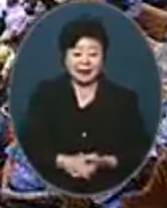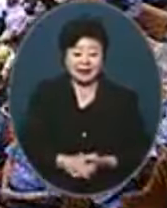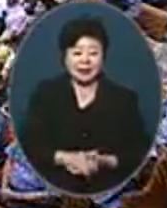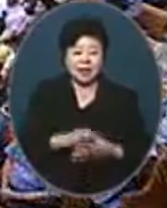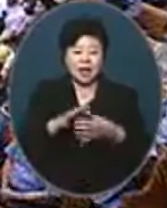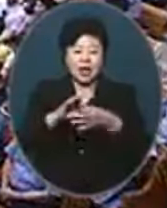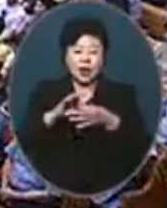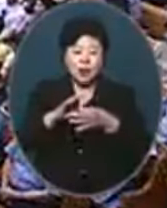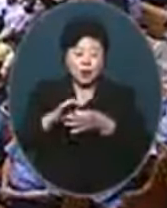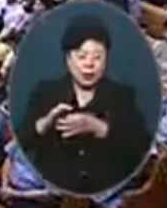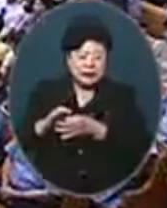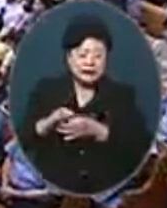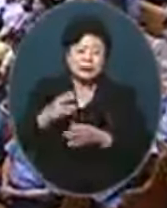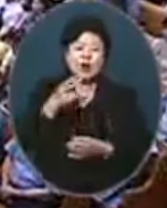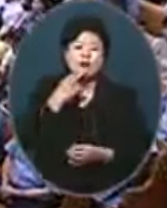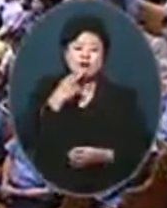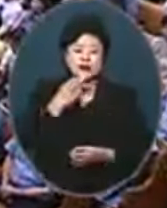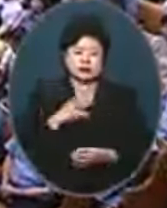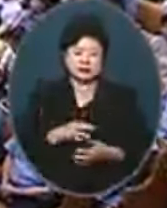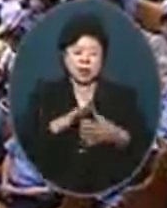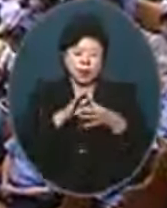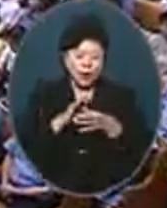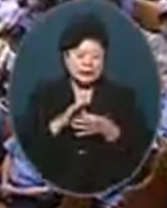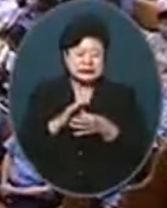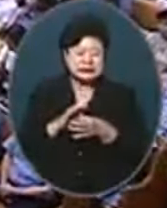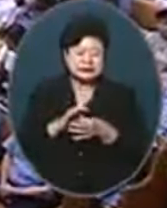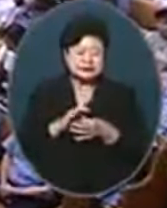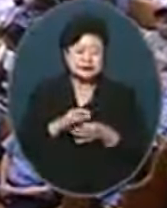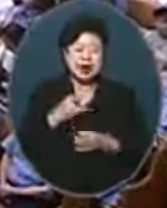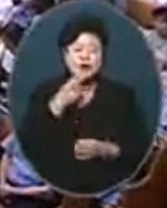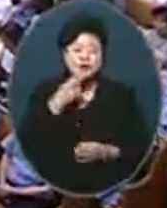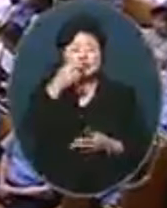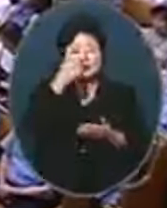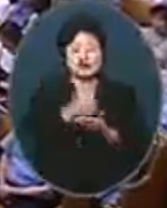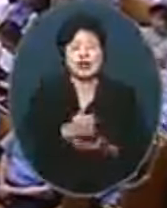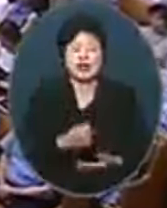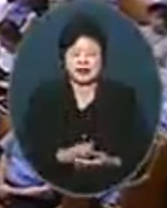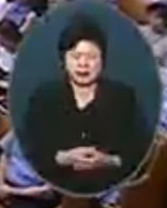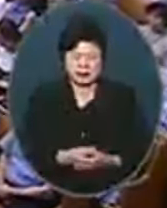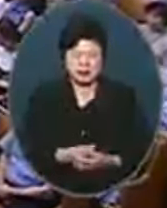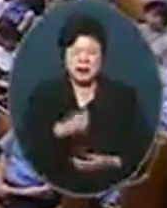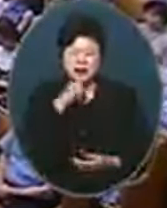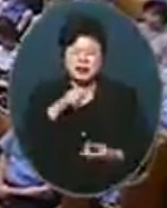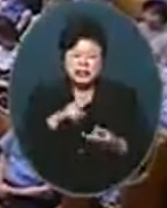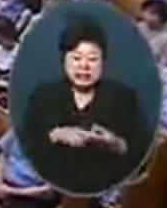무안심의 죄를 책망했습니다.